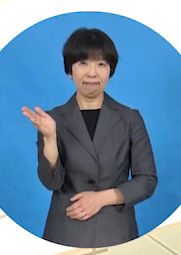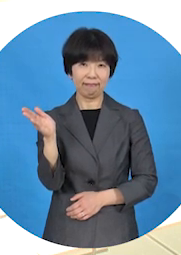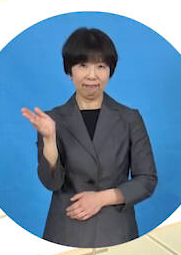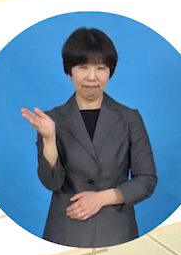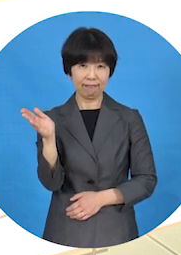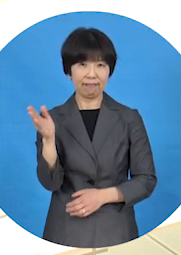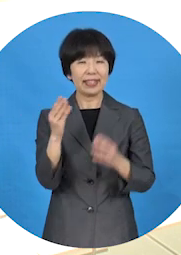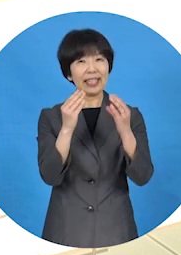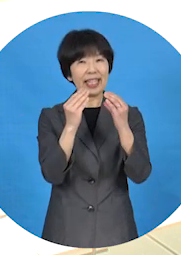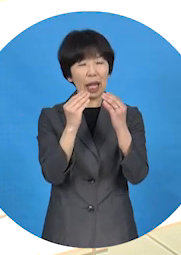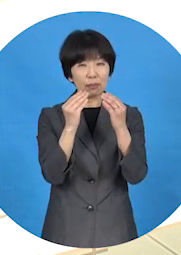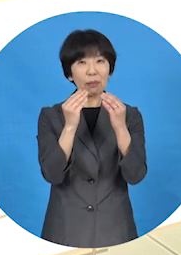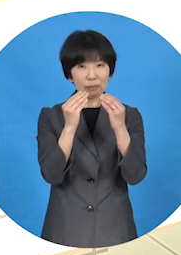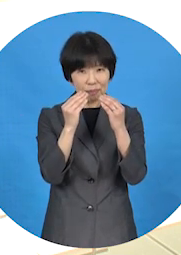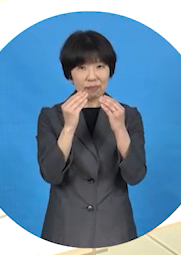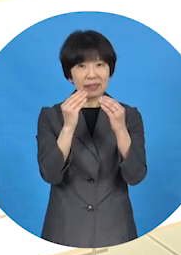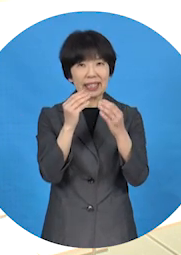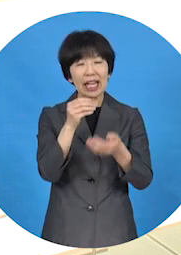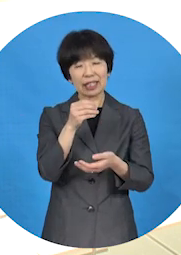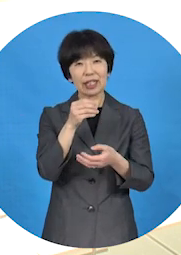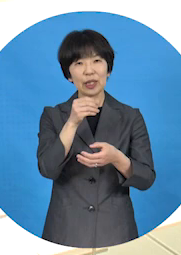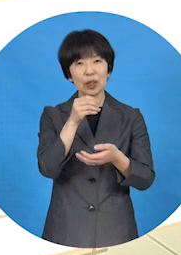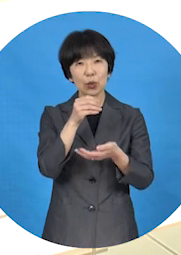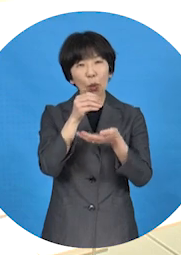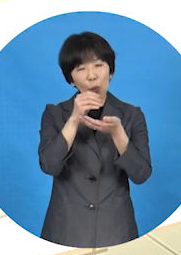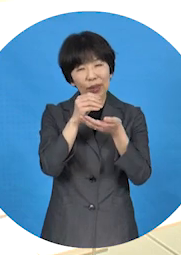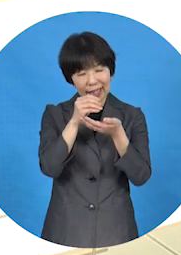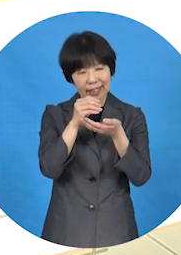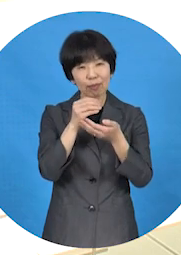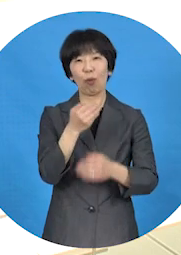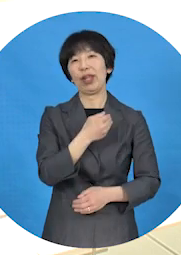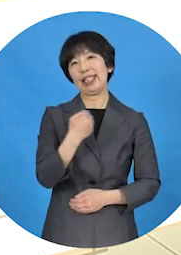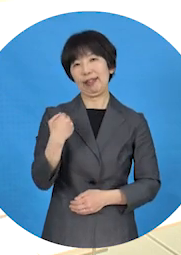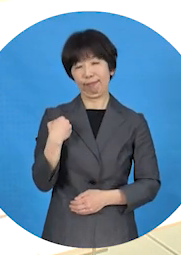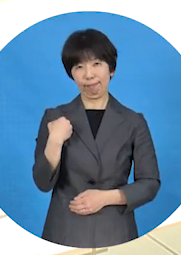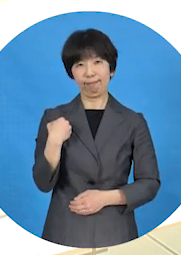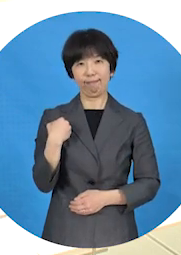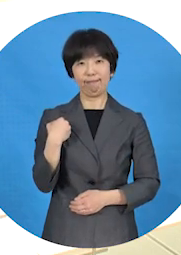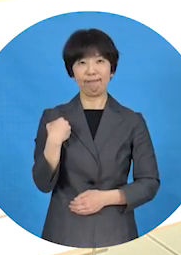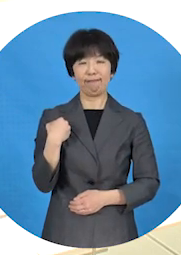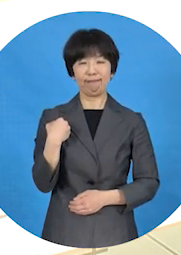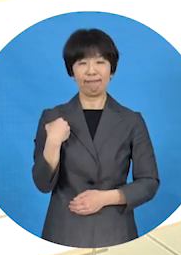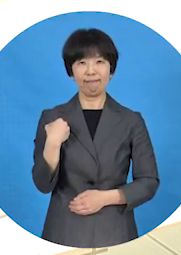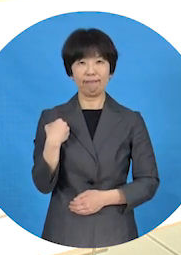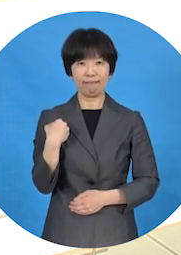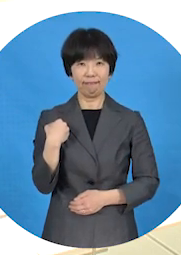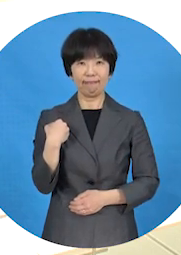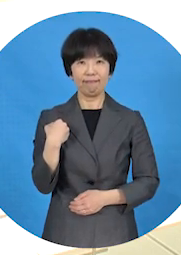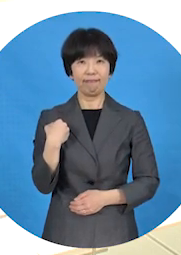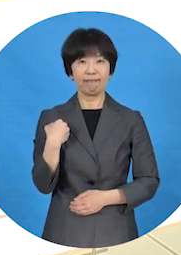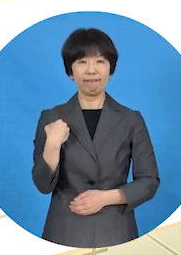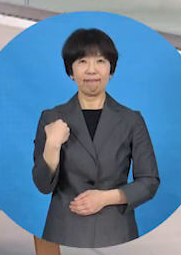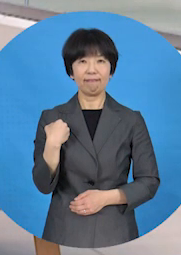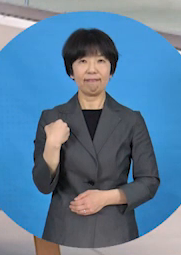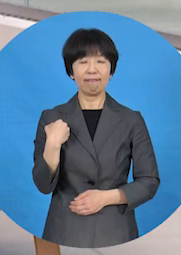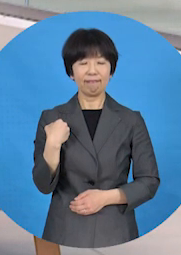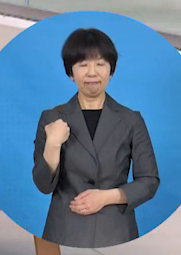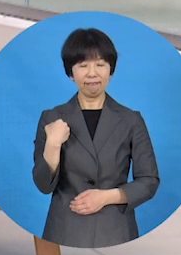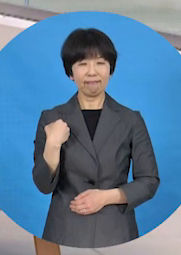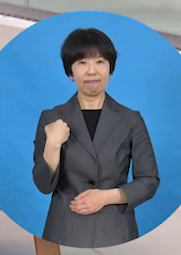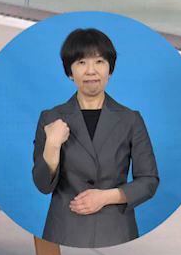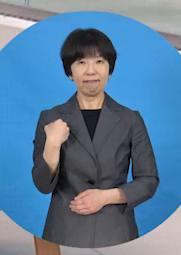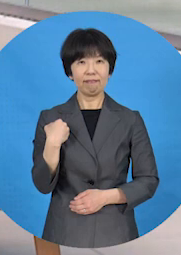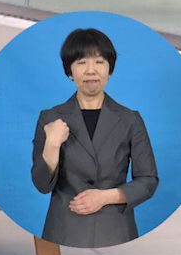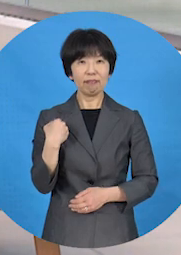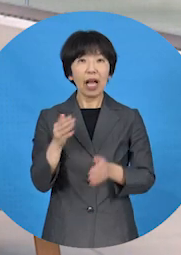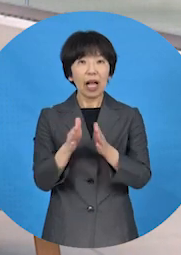るという感じで書いてあったんですけど、 はい、こちらのテーブルとか使ってですね、飲食していただいて結構です。 あ、いいです